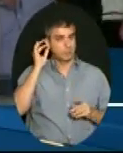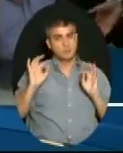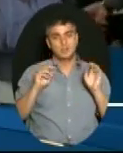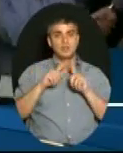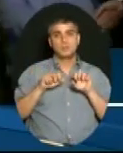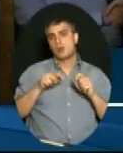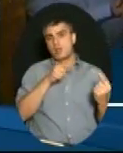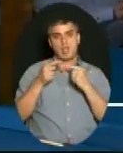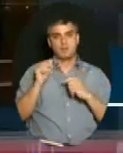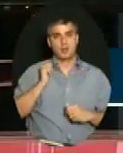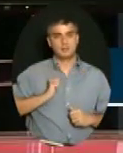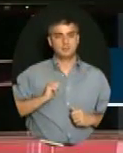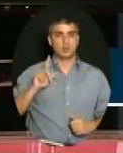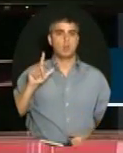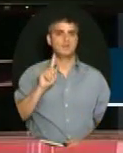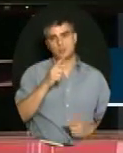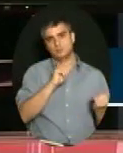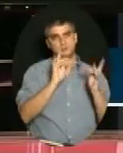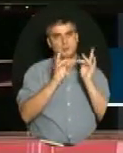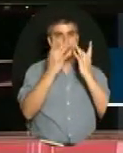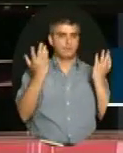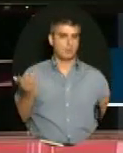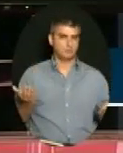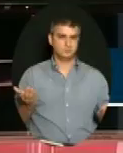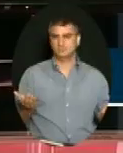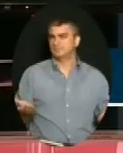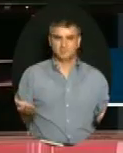שבדיוטי פרי רבו על התיק של לואי ויטון ונעשו אויבות.